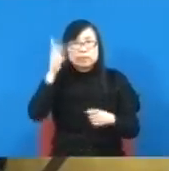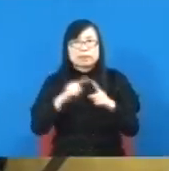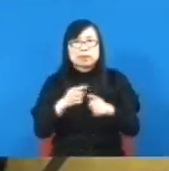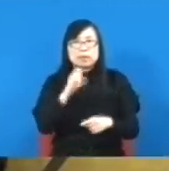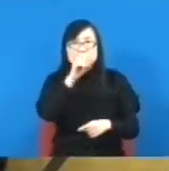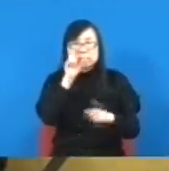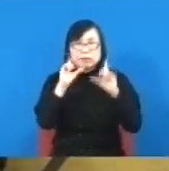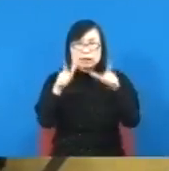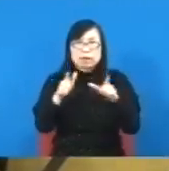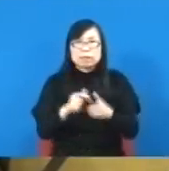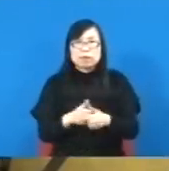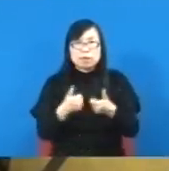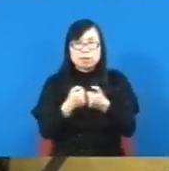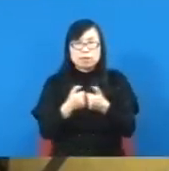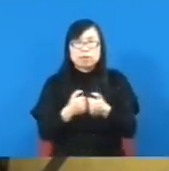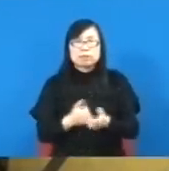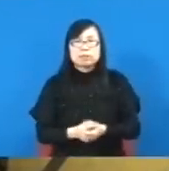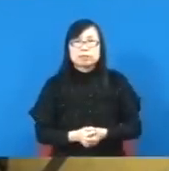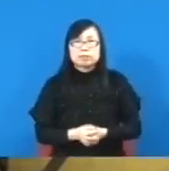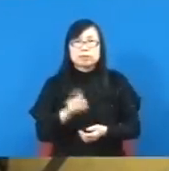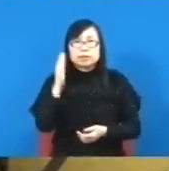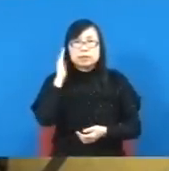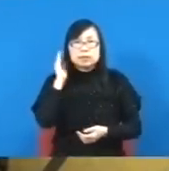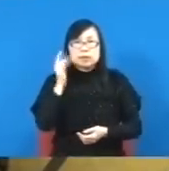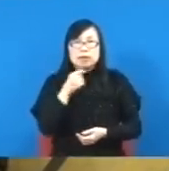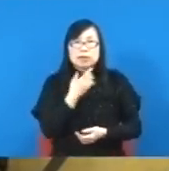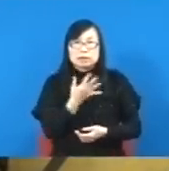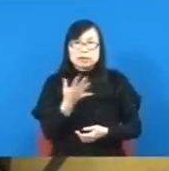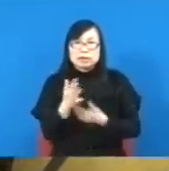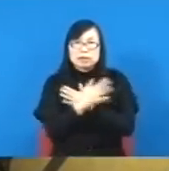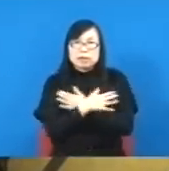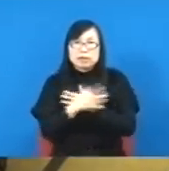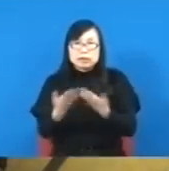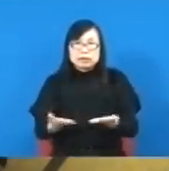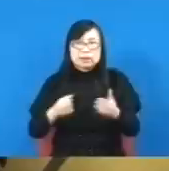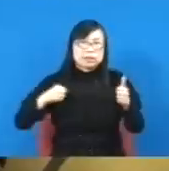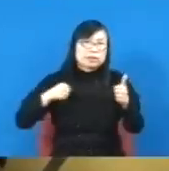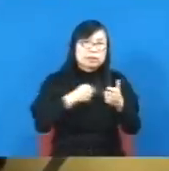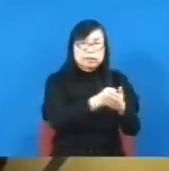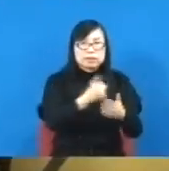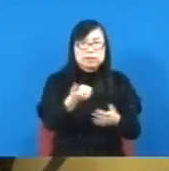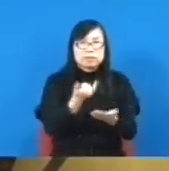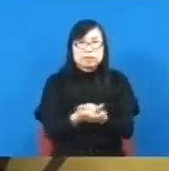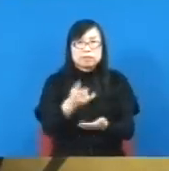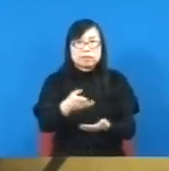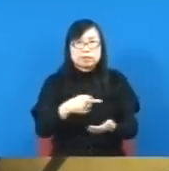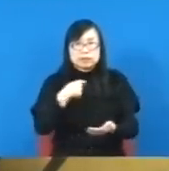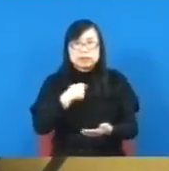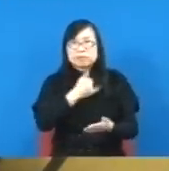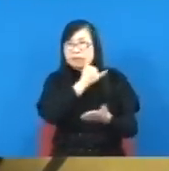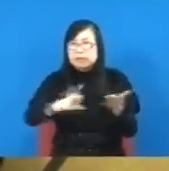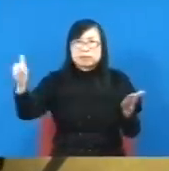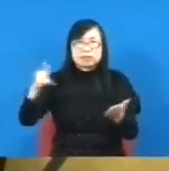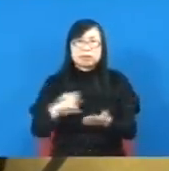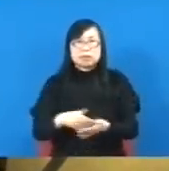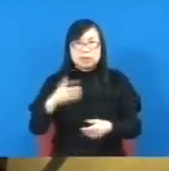妻，咪揼我嘅老婆。你話我幾愛你啊？我而家要揼死我老婆同你結婚，一早要離開佢呢個人，嘥